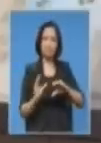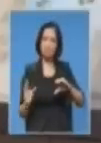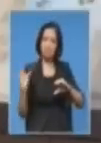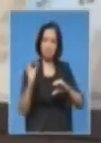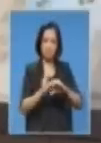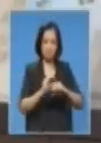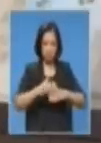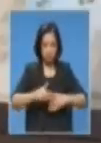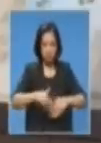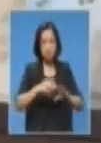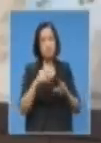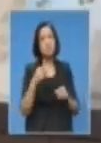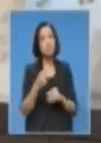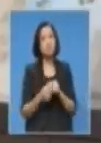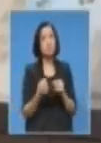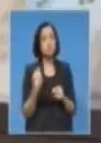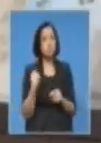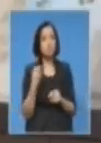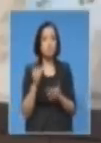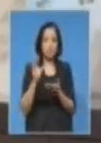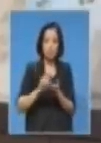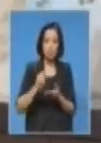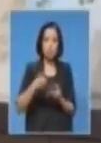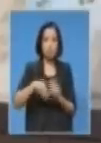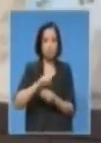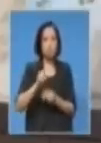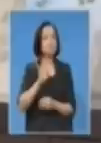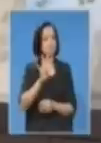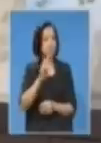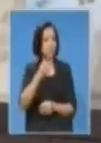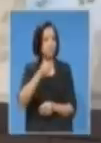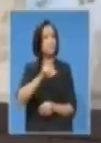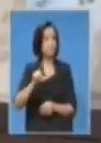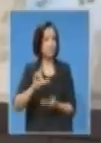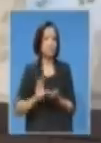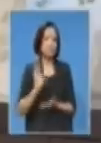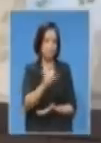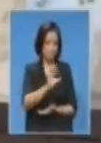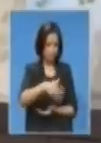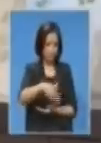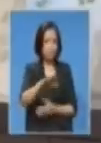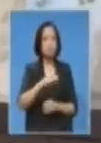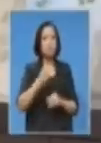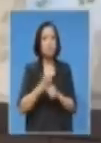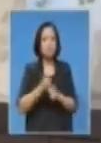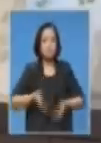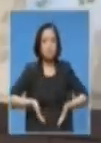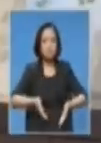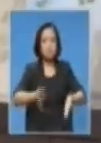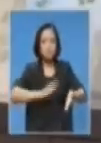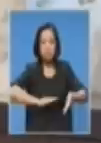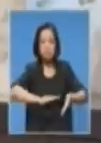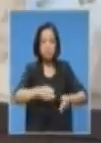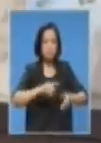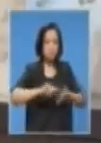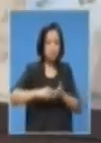นบทในงบประมาณประจำปีรวมทั้งในงบกระตุ้นเศรษฐกิจอีก 40,000 ล้านนะครับเพราะนั้นอยากกราบเรียนว่าในส่วนของทางหลวง